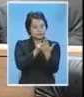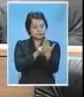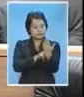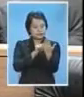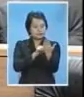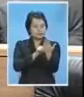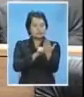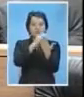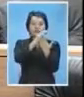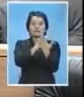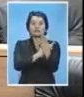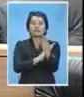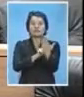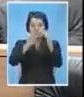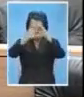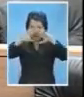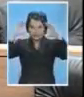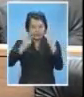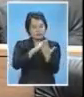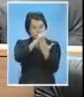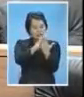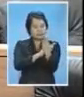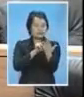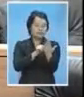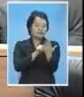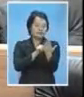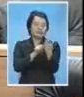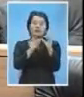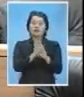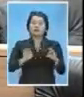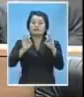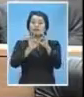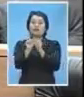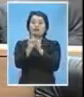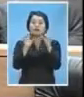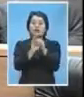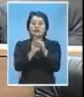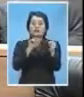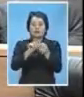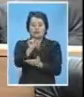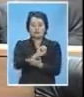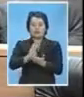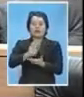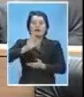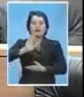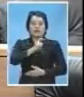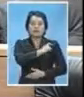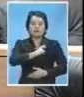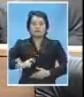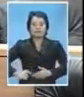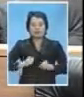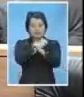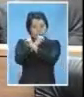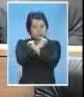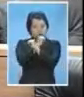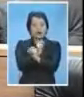าลสิ่งที่ผมให้ความสำคัญอีกประเด็นหนึ่งก็คือในประเด็นในการปกป้องสถาบันว่าเป็น